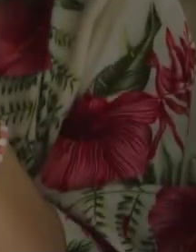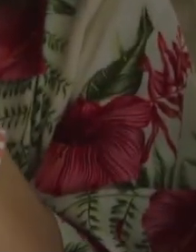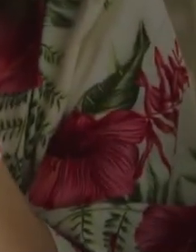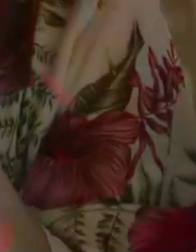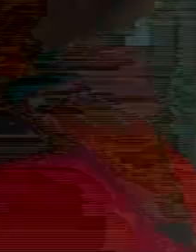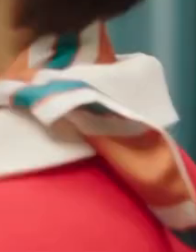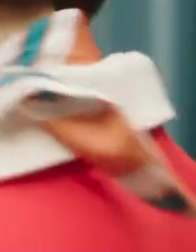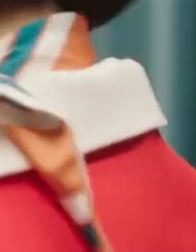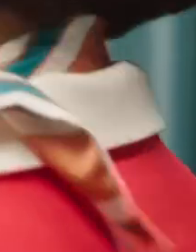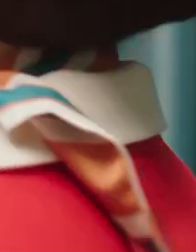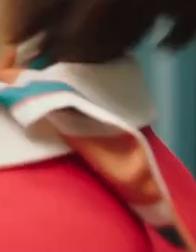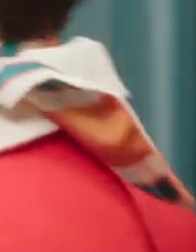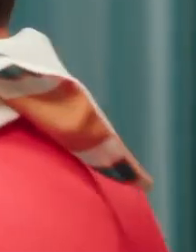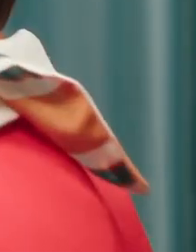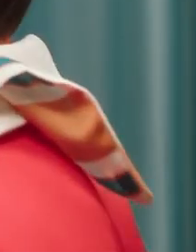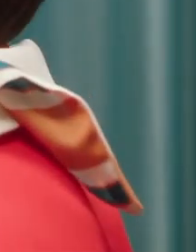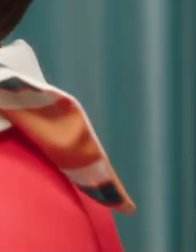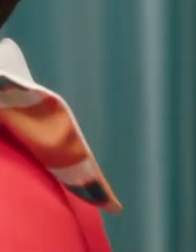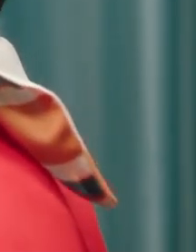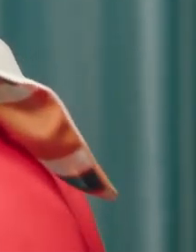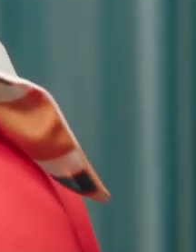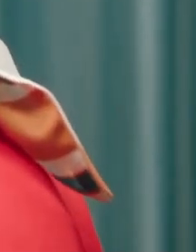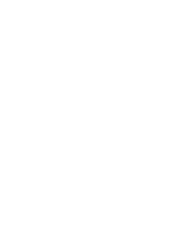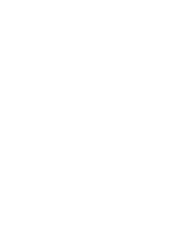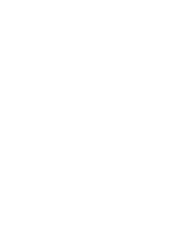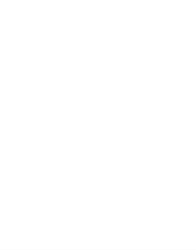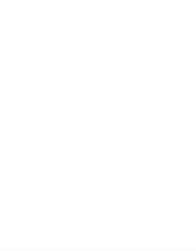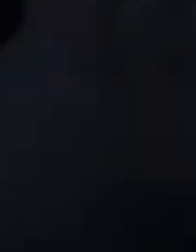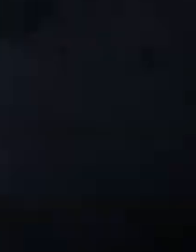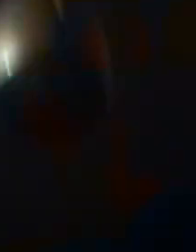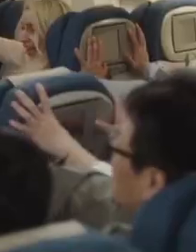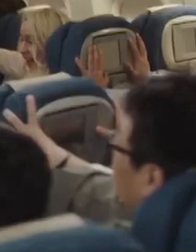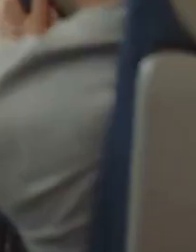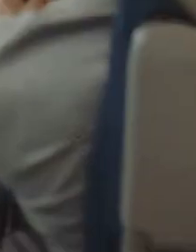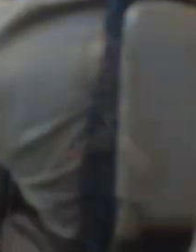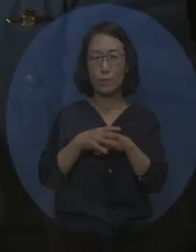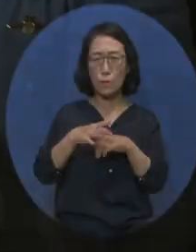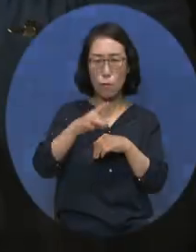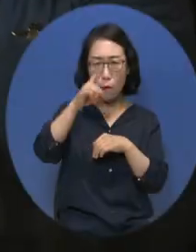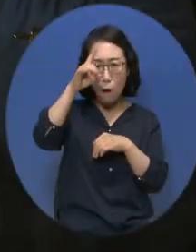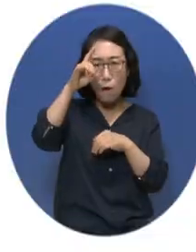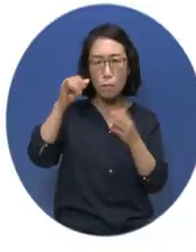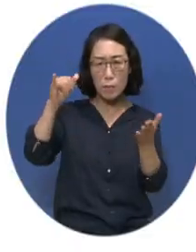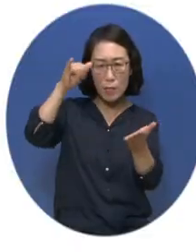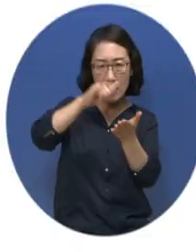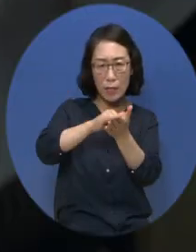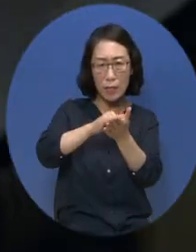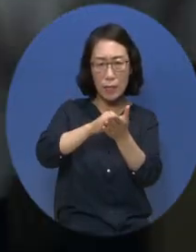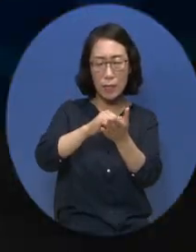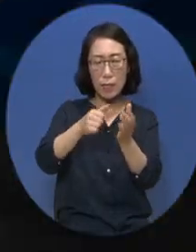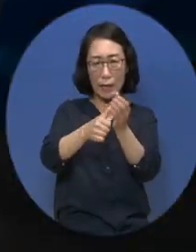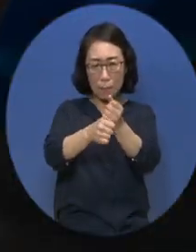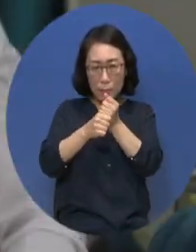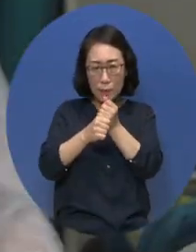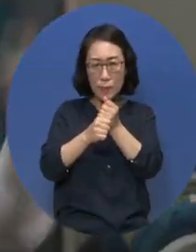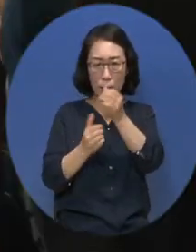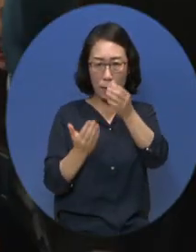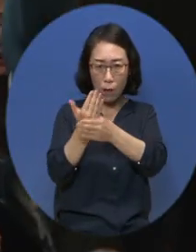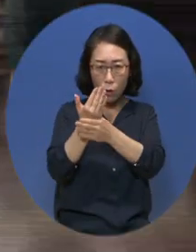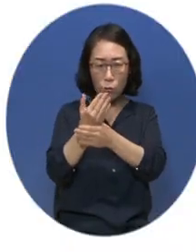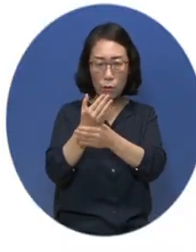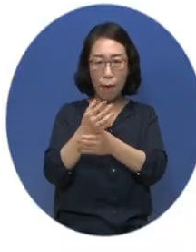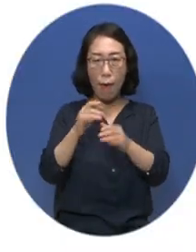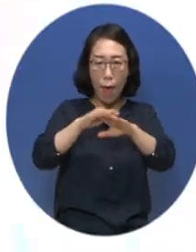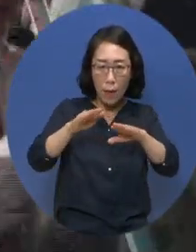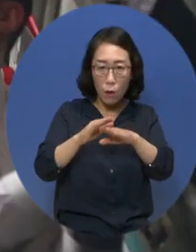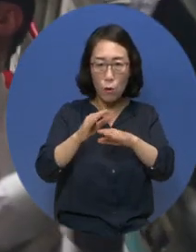잡아, 어떻게? 잘 좀 가입시다, 하와이까지, 예? 난데없는 비행기 납치 사건의 유일한 해결사가